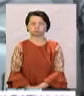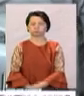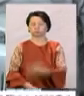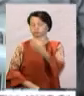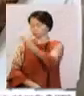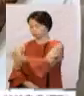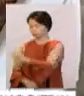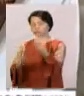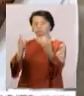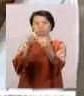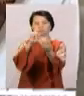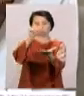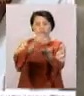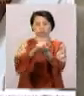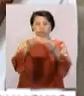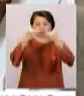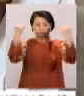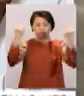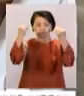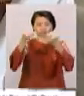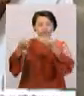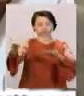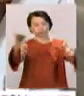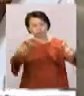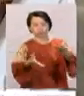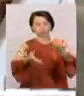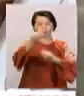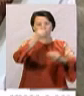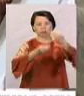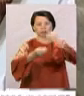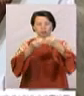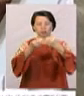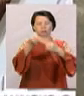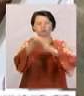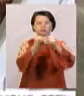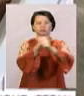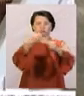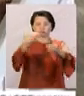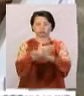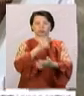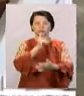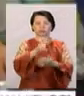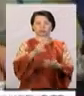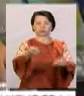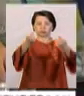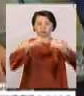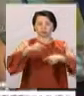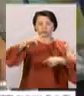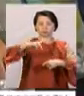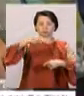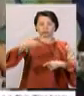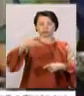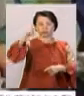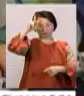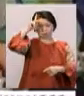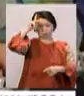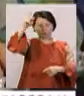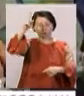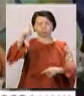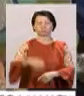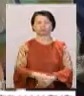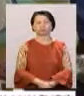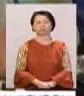Beliau ditemui media pada Majlis Jamuan Rakyat Bersempena Awal Muharram yang turut dihadiri Kerusi PH Kelantan Senator Hussam